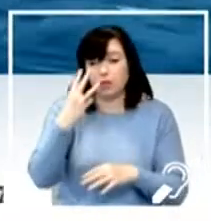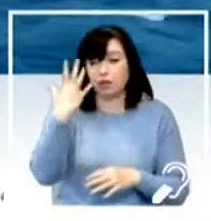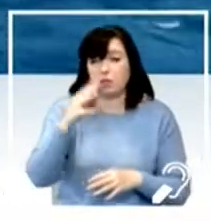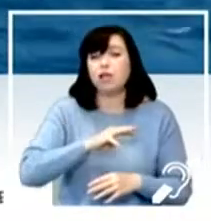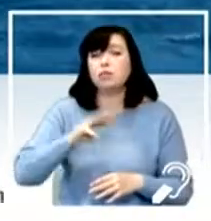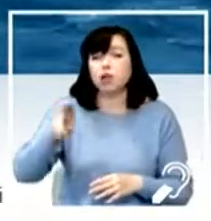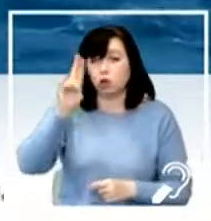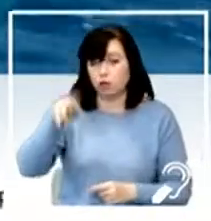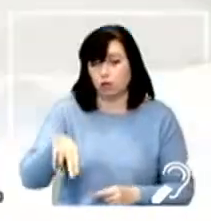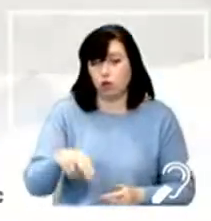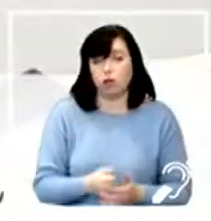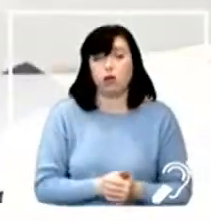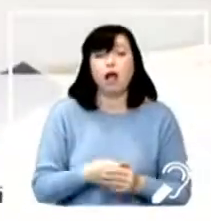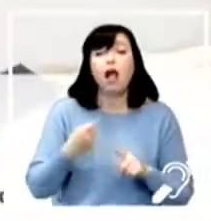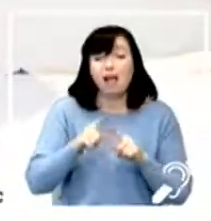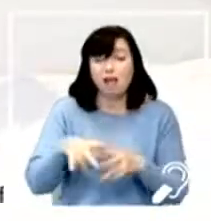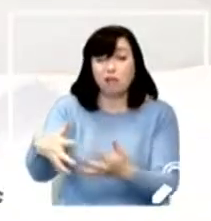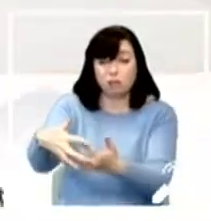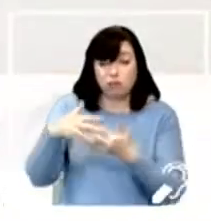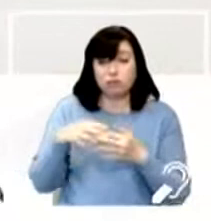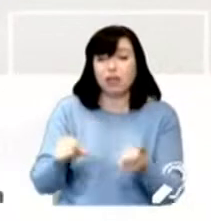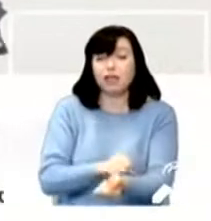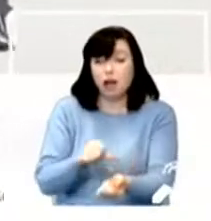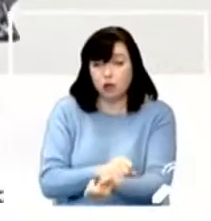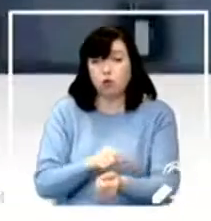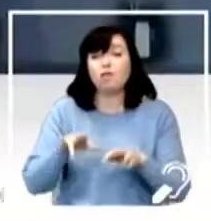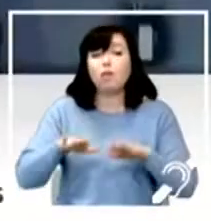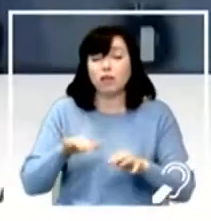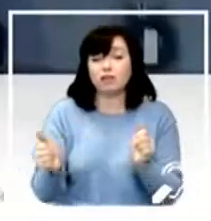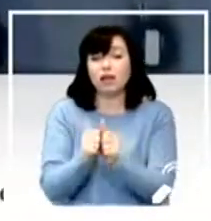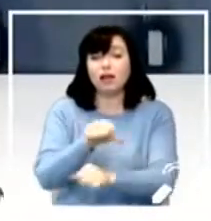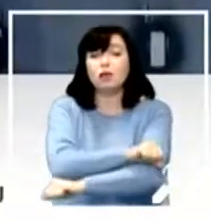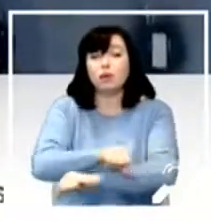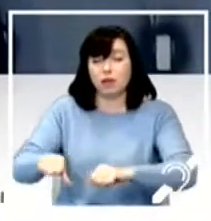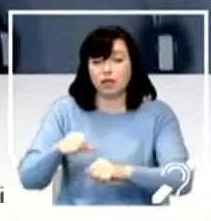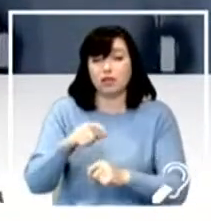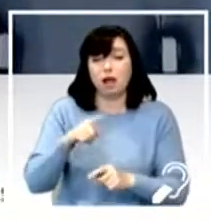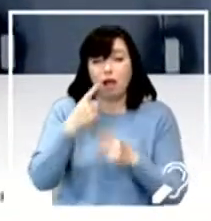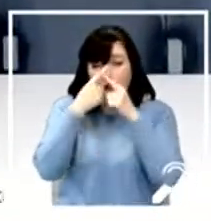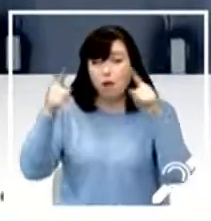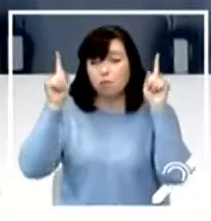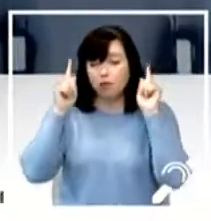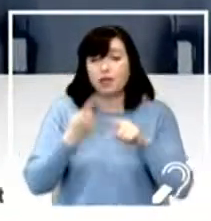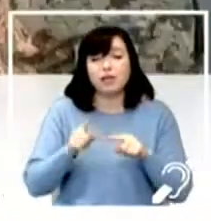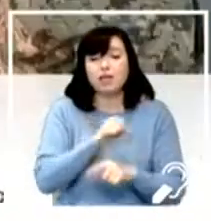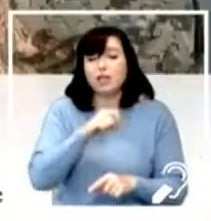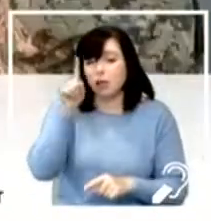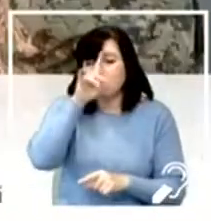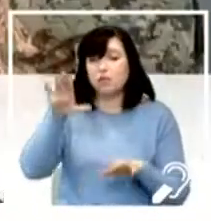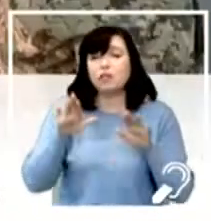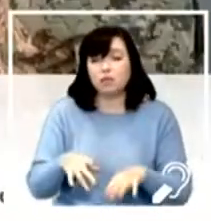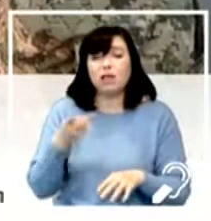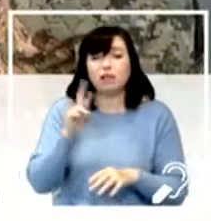de milioane de dolari. Captura de droguri a avut loc în largul statului mexican Chiapas, unul dintre cele mai cunoscute locuri